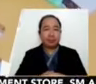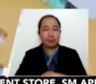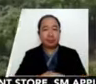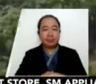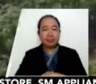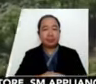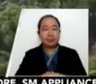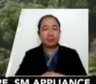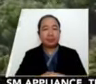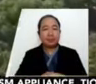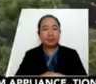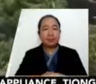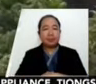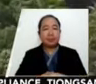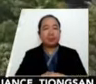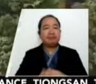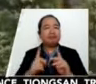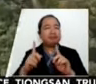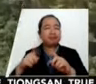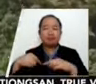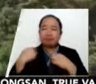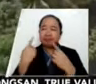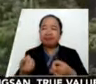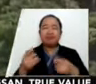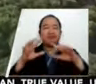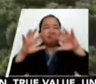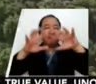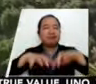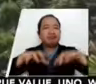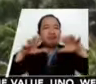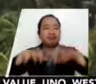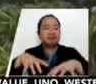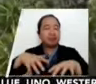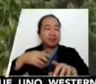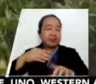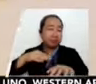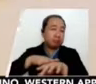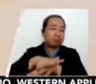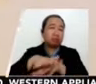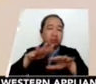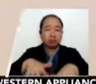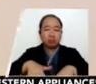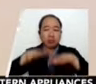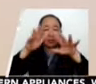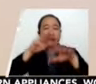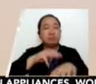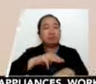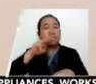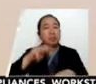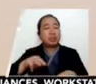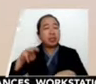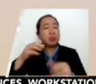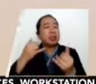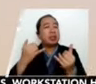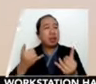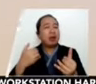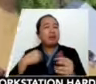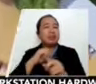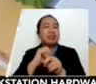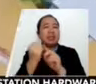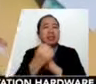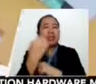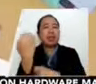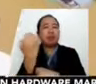Dahil sa ilang araw na pag-ulang, nagpabaha sa maraming lugar sa Maguindanao del Sur, isinailalim na sa state of calamity ang probinsya. Sa aerial view